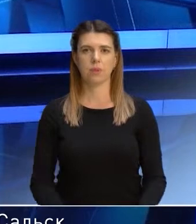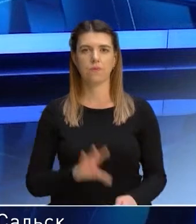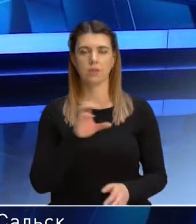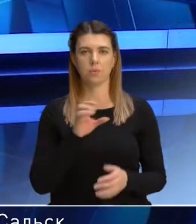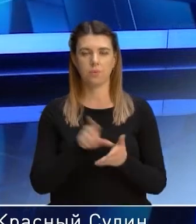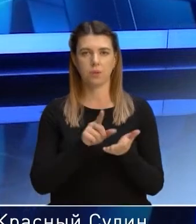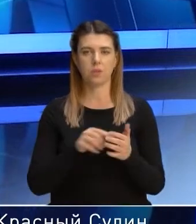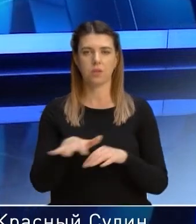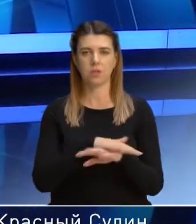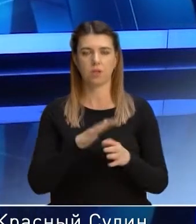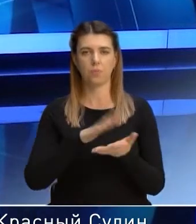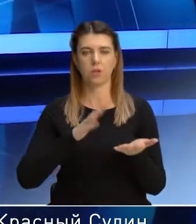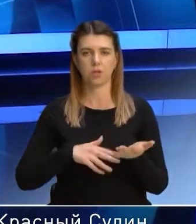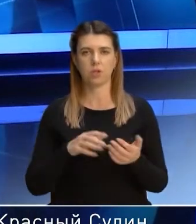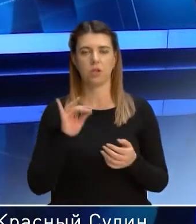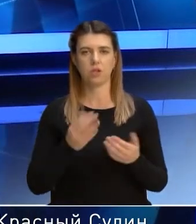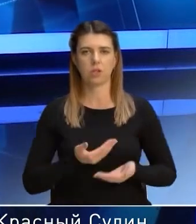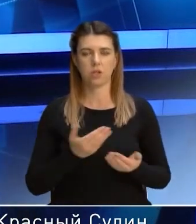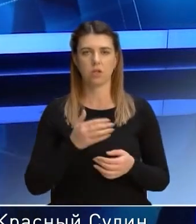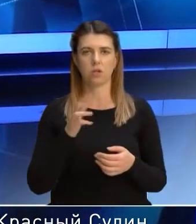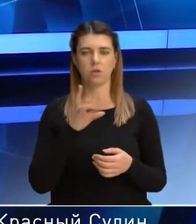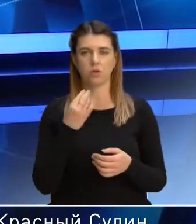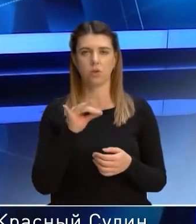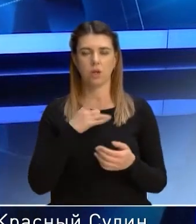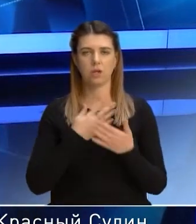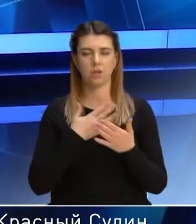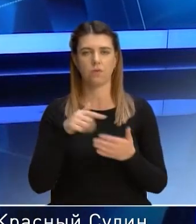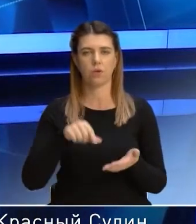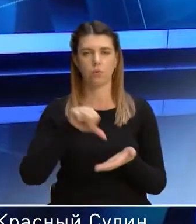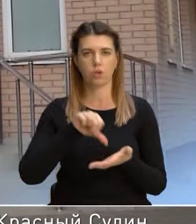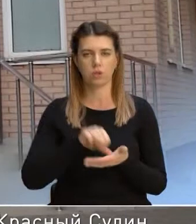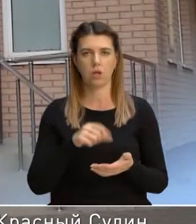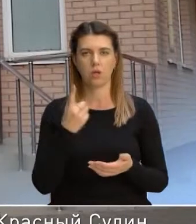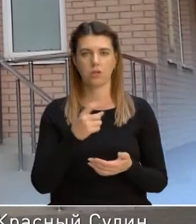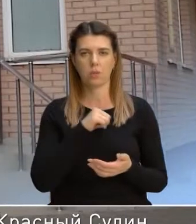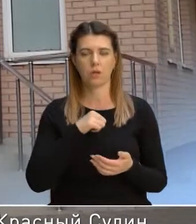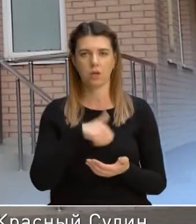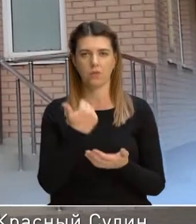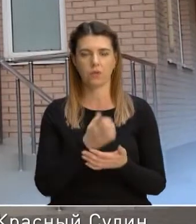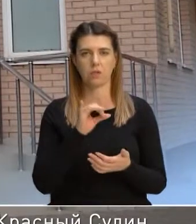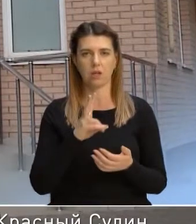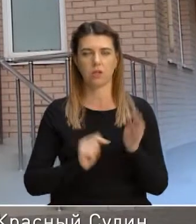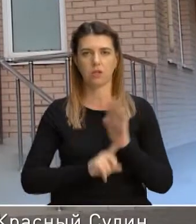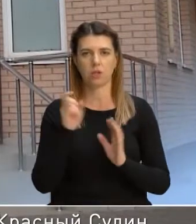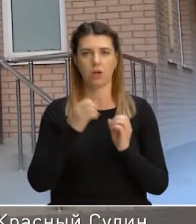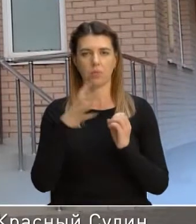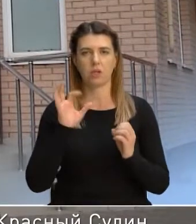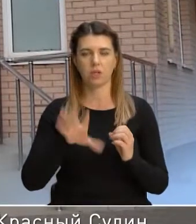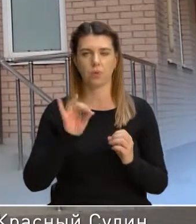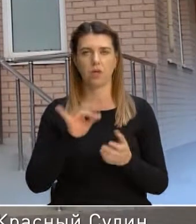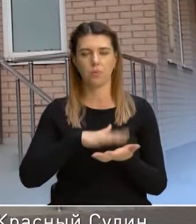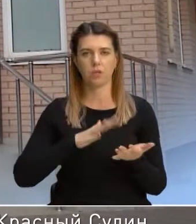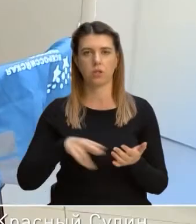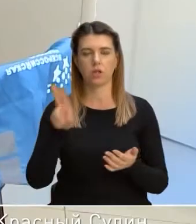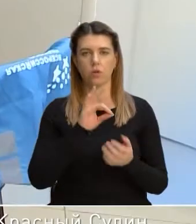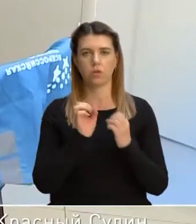всероссийская перепись населения продолжается и жители донского края активно в ней участвует одно из значимых событий стороны стартовала 15 октября и продлится